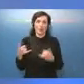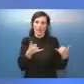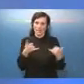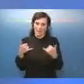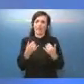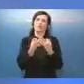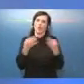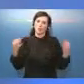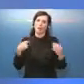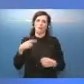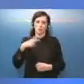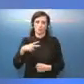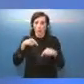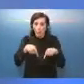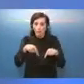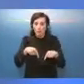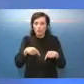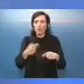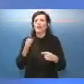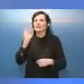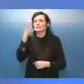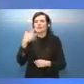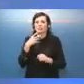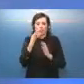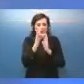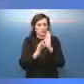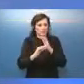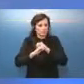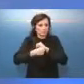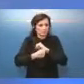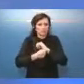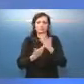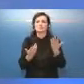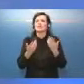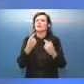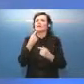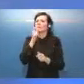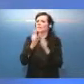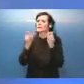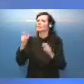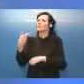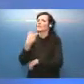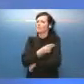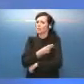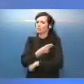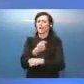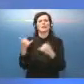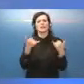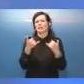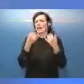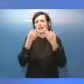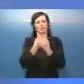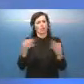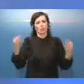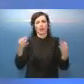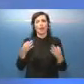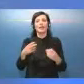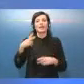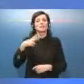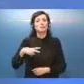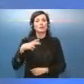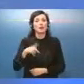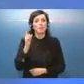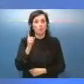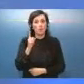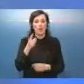se abbiamo un po' perfettamente di a restrizioni, conoscenza degli abbiamo enormi alcuni dei sforzi che vaccinati, è normale, sono questo stati non fatti fa. per adeguare e E riorganizzare i speriamo poi che tempi, la gli pandemia si spazi dei evolva in luoghi di maniera lavoro. tale